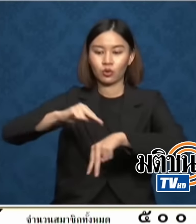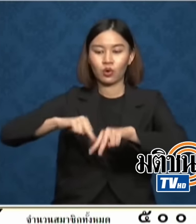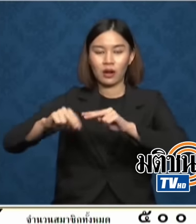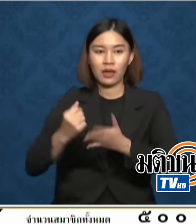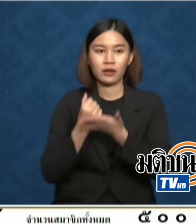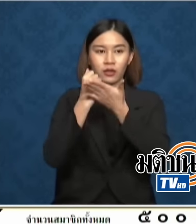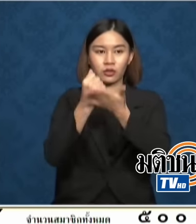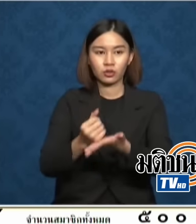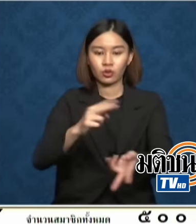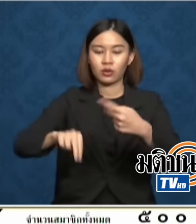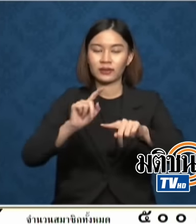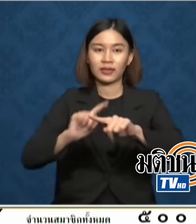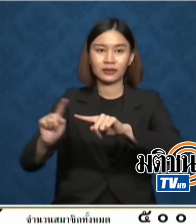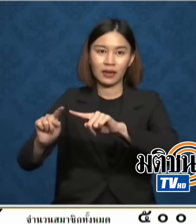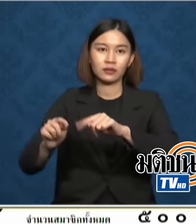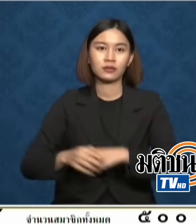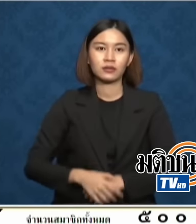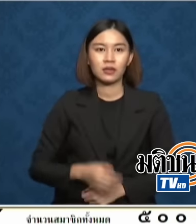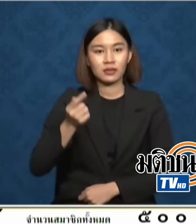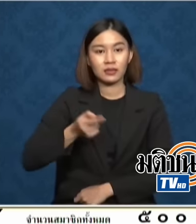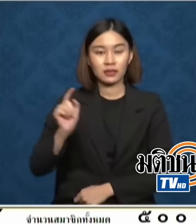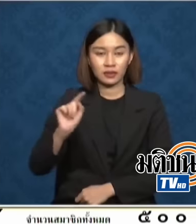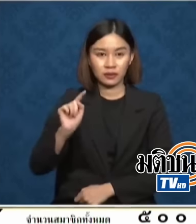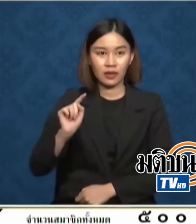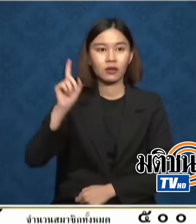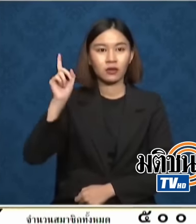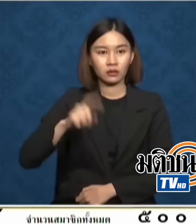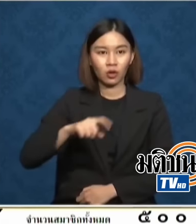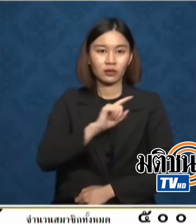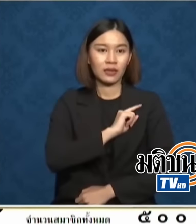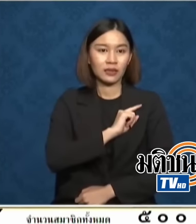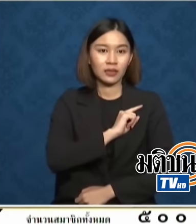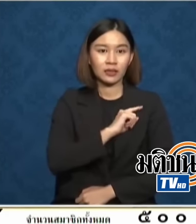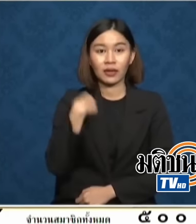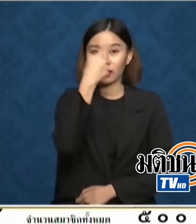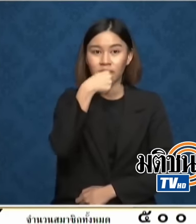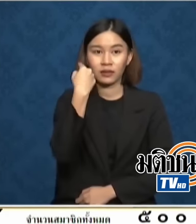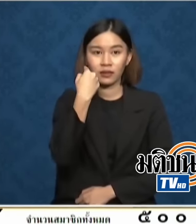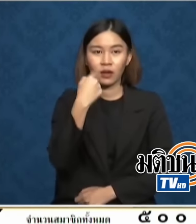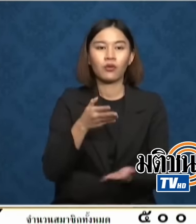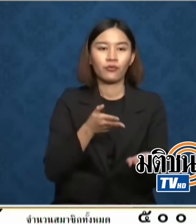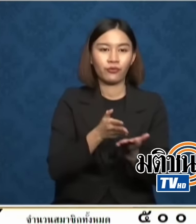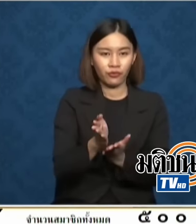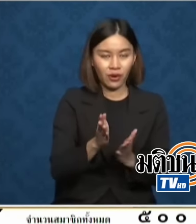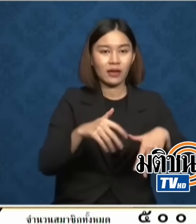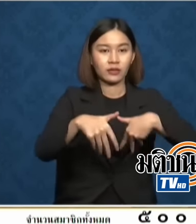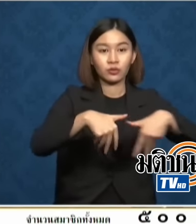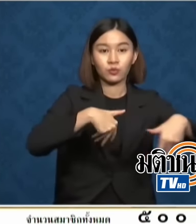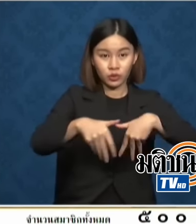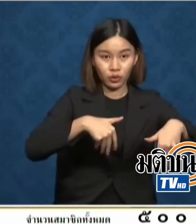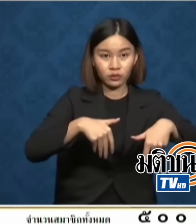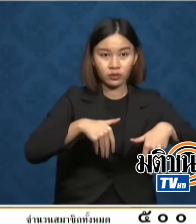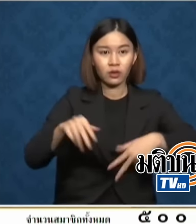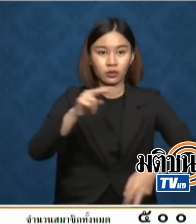าธารณภัยซึ่งเป็นเรื่องที่จริงๆแล้วควรจะเป็นหน้าที่ของหน่วยงานฝ่ายพลเรือนและควรจะได้รับ